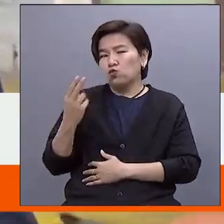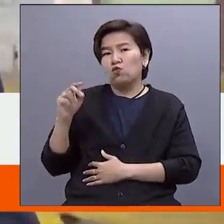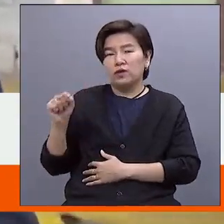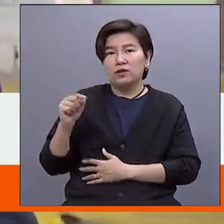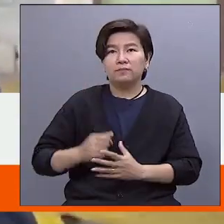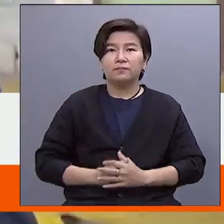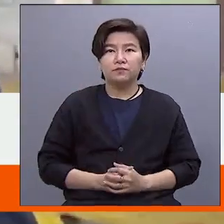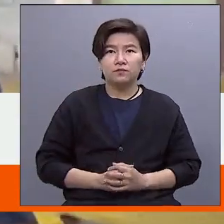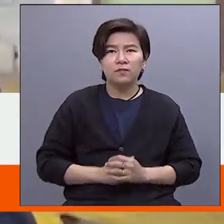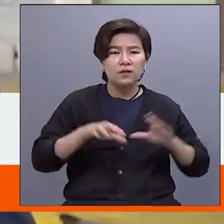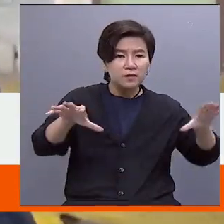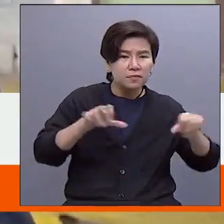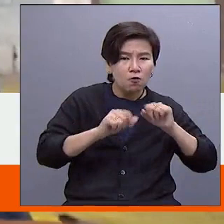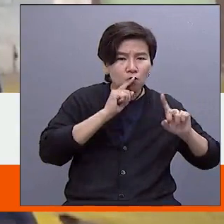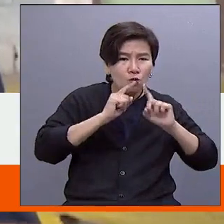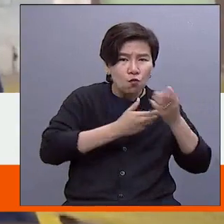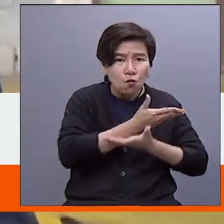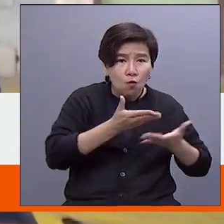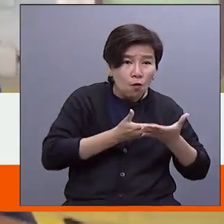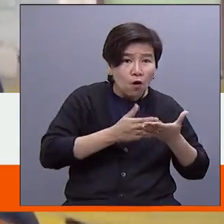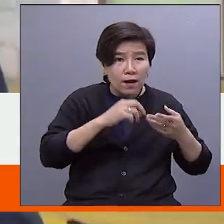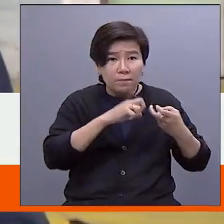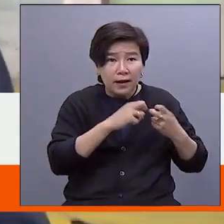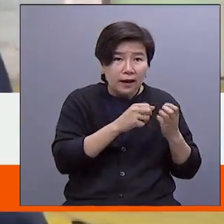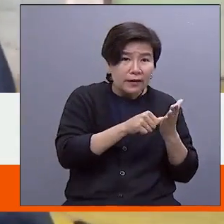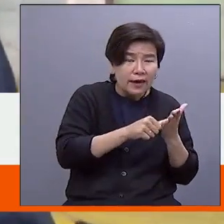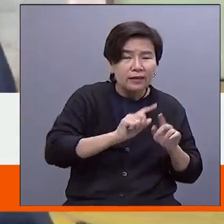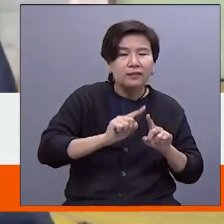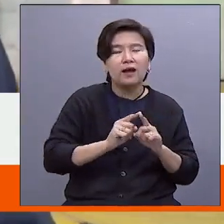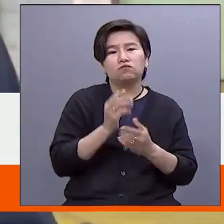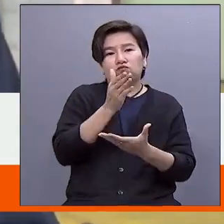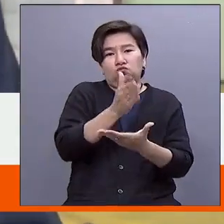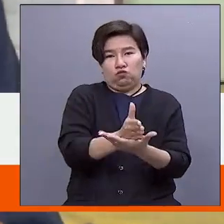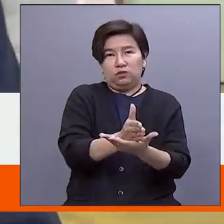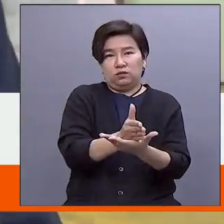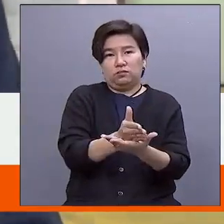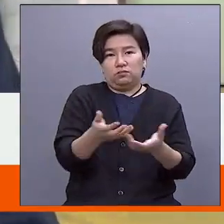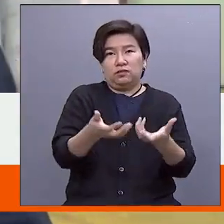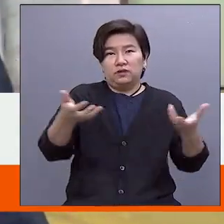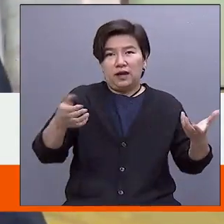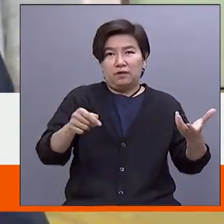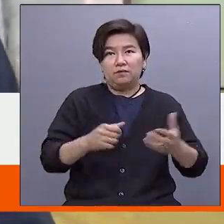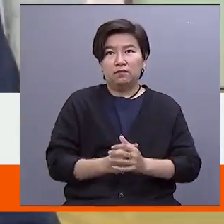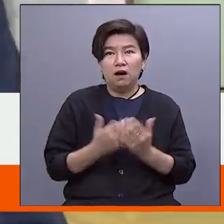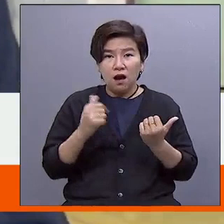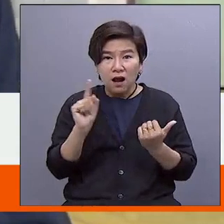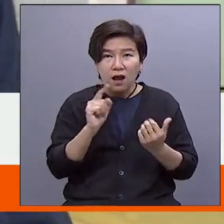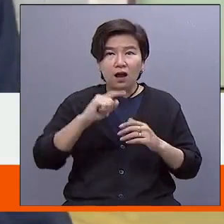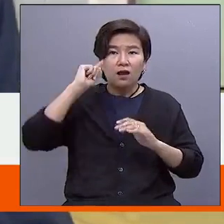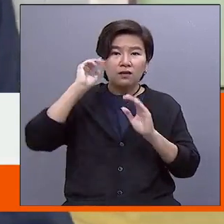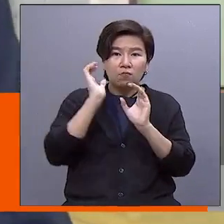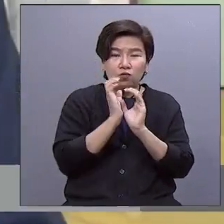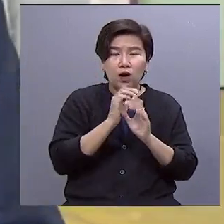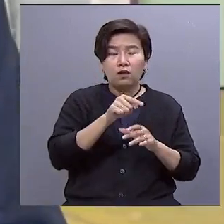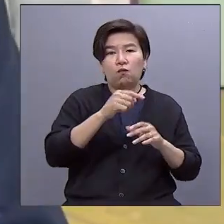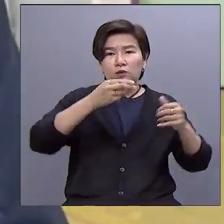ฝ่ายอะไรต่างๆนี่มันอาจจะเกิดการก่อเหตุได้สังเกตที่ยิงเจ้าหน้าที่ตำรวจที่เกษียณยิงน